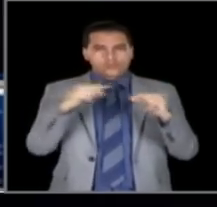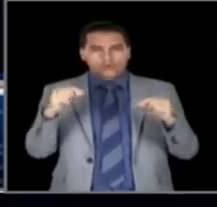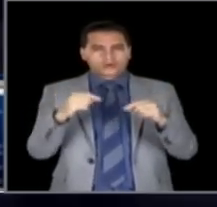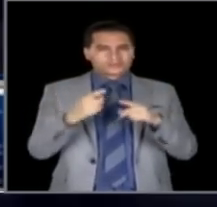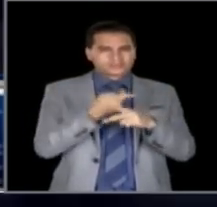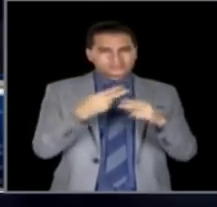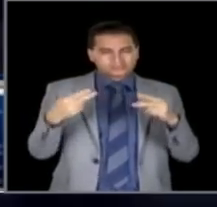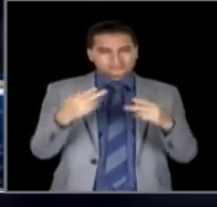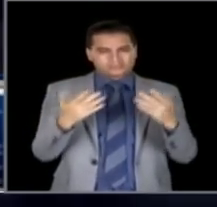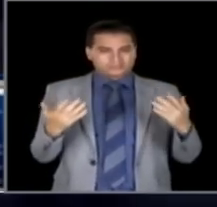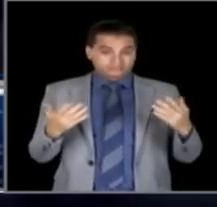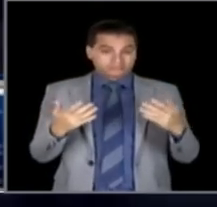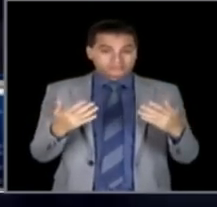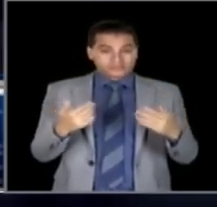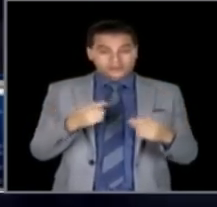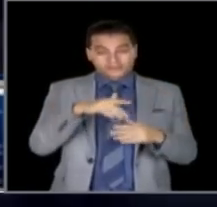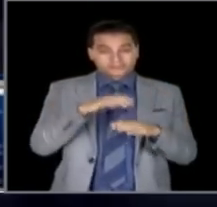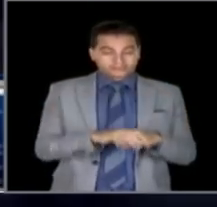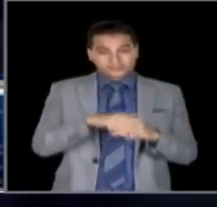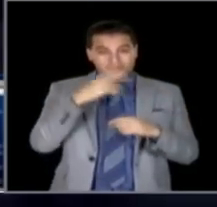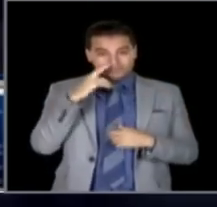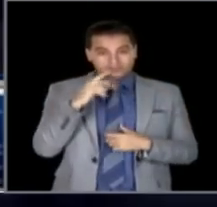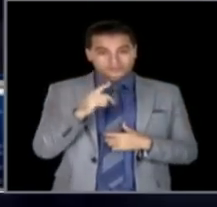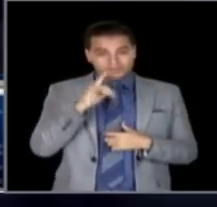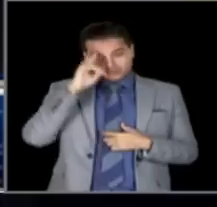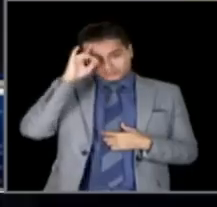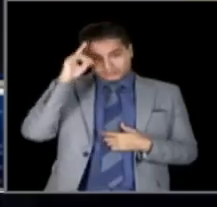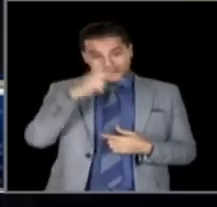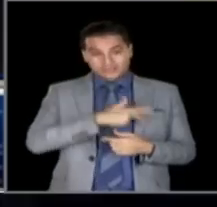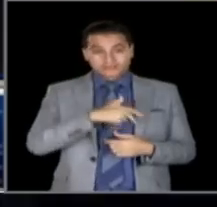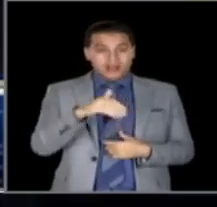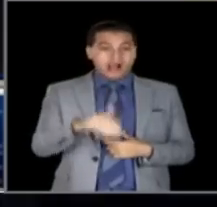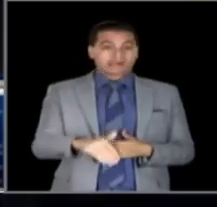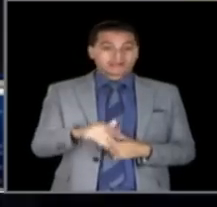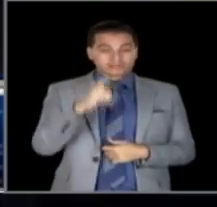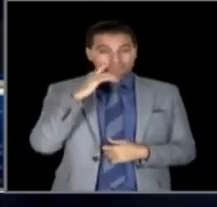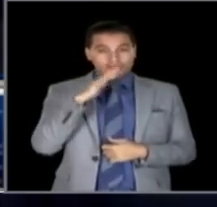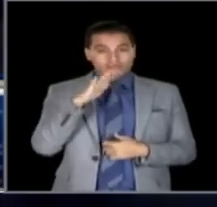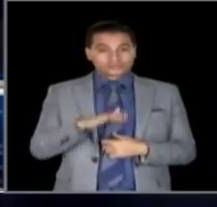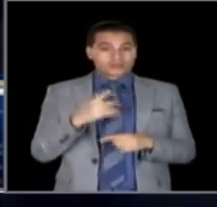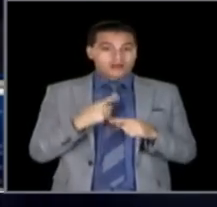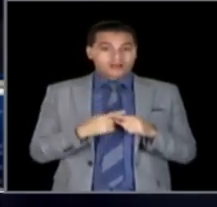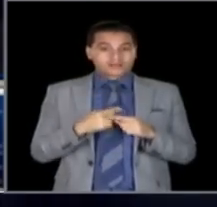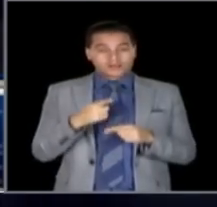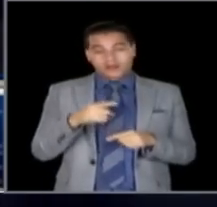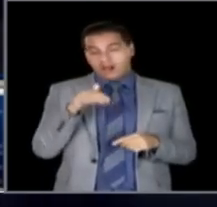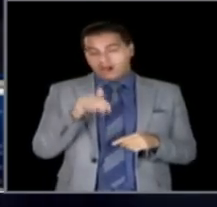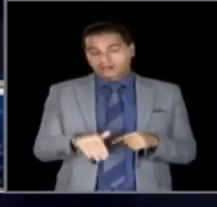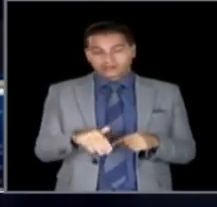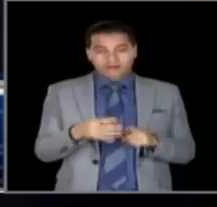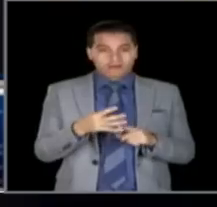اصلا. دوستي غلط؟ ايوه. اصل ان انت تألفي اسم، فده يعني بصي بقى من